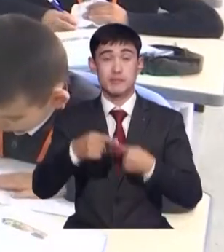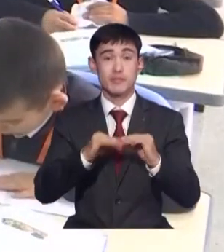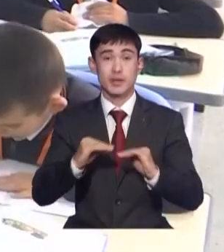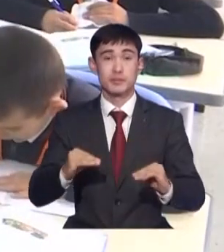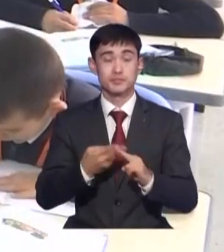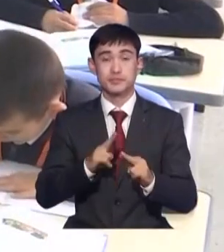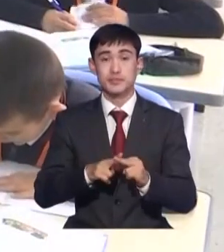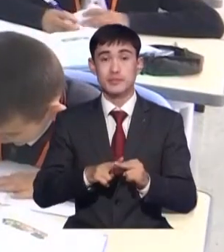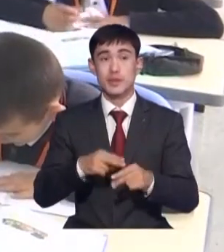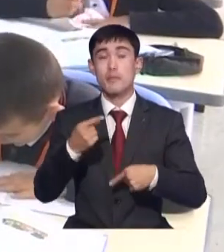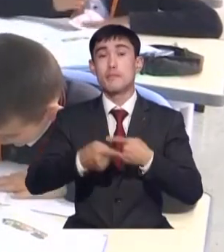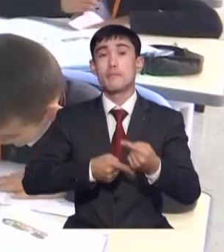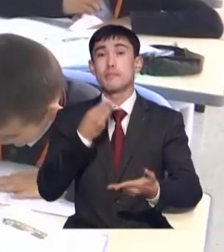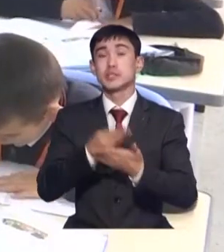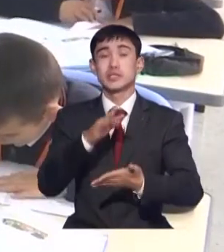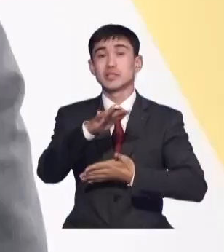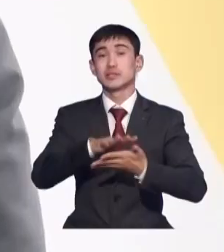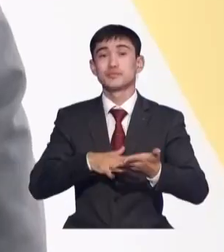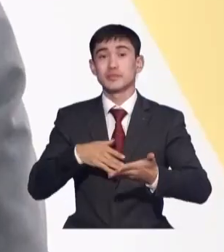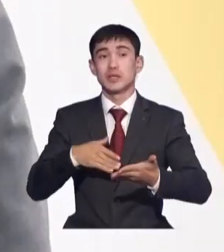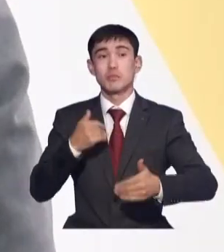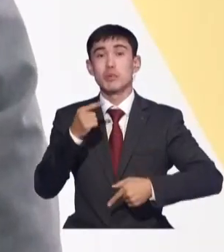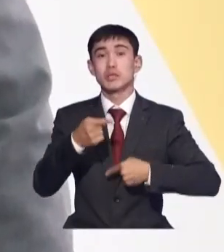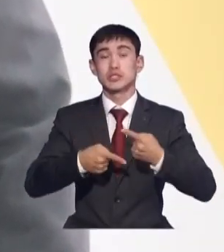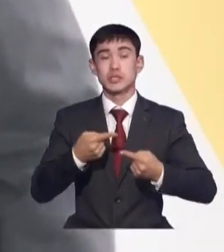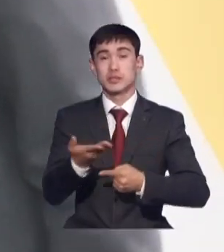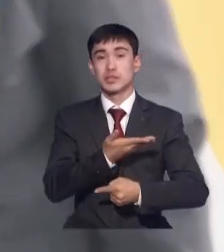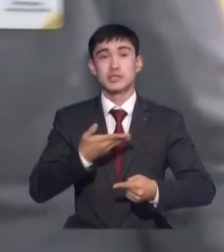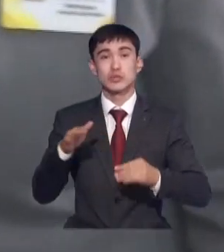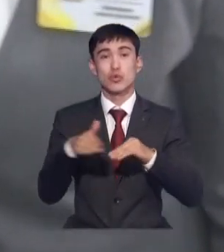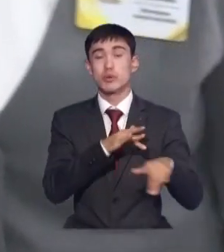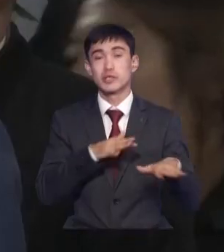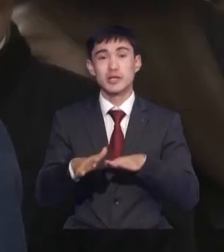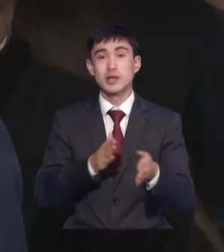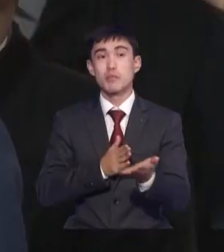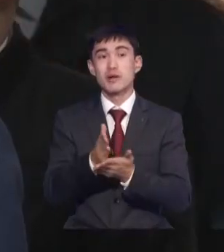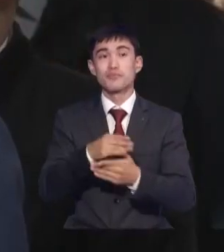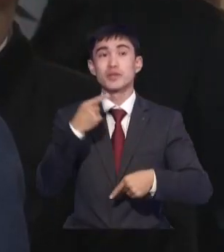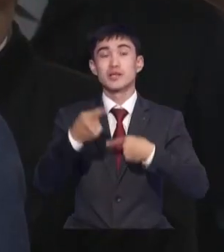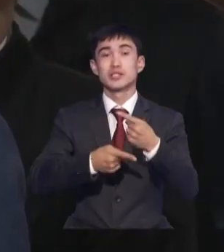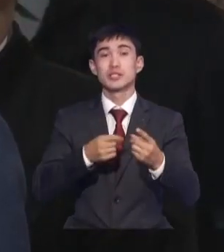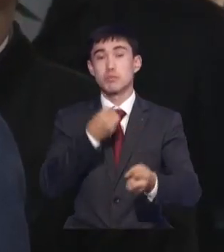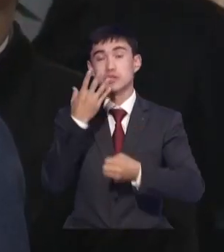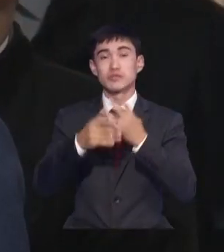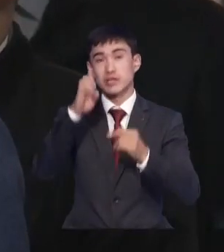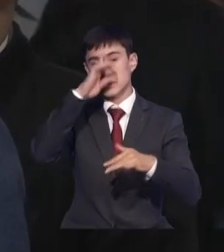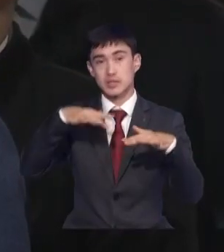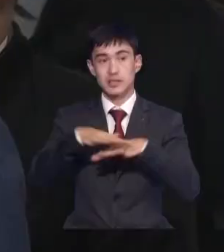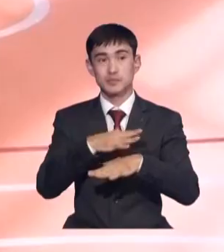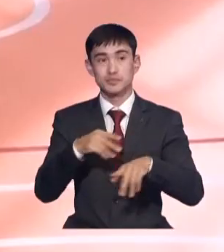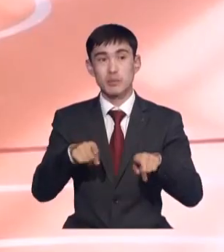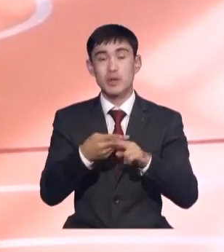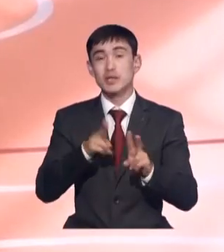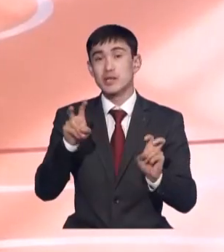поколения являются преемниками бесценного достояния и продолжителями благих дел, направленных на дальнейшее процветание страны. Под